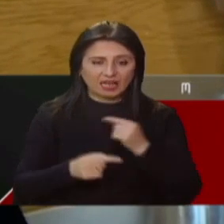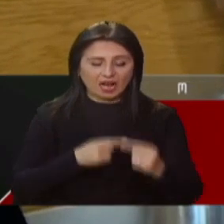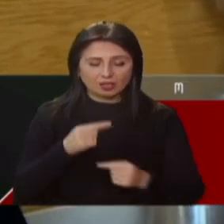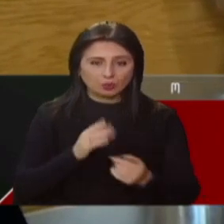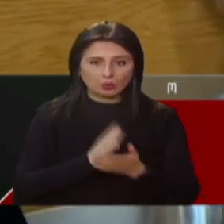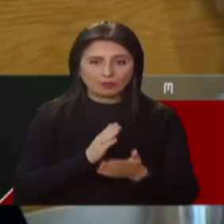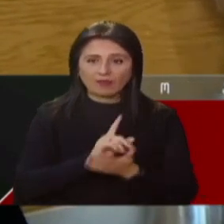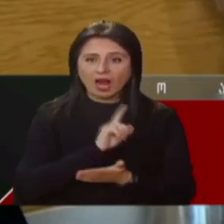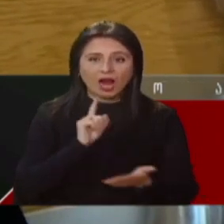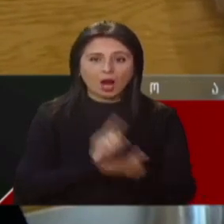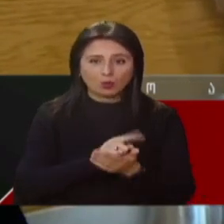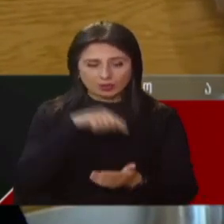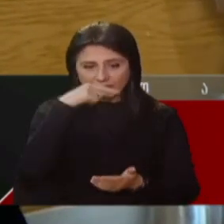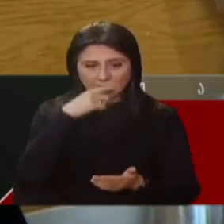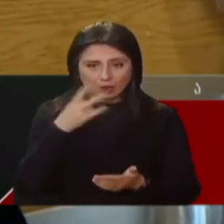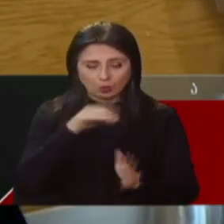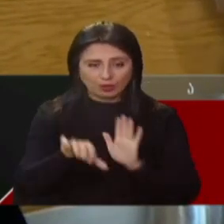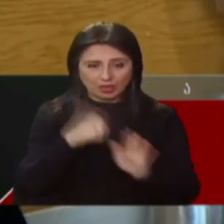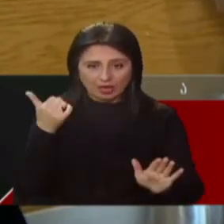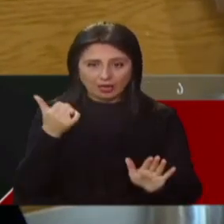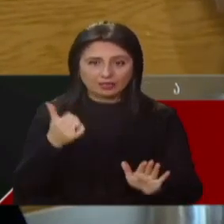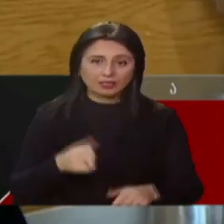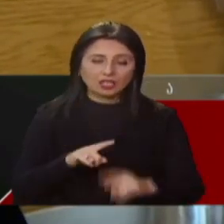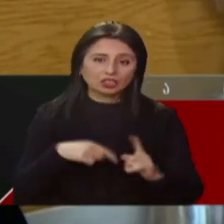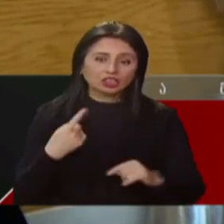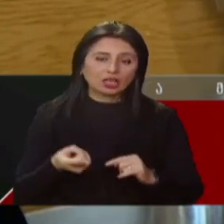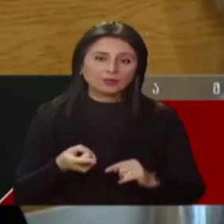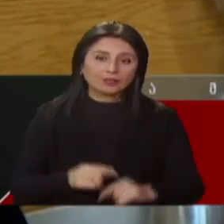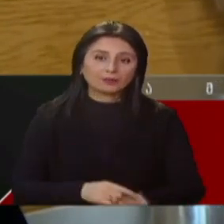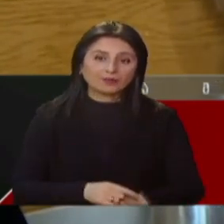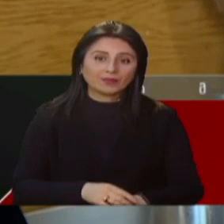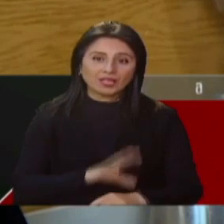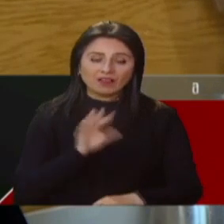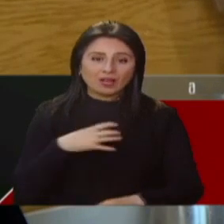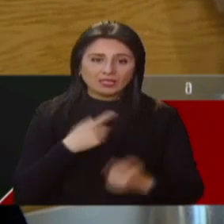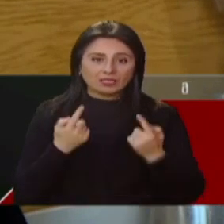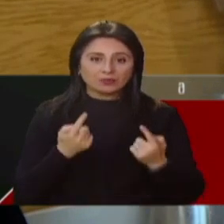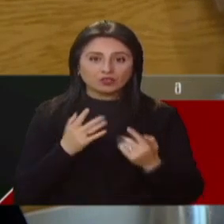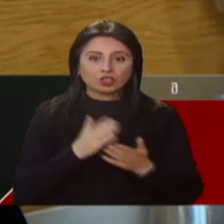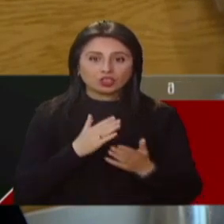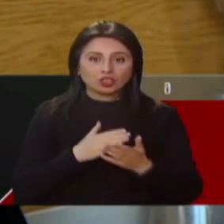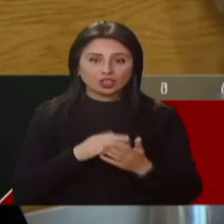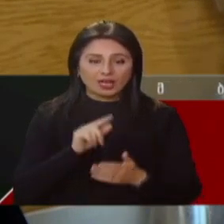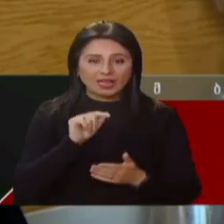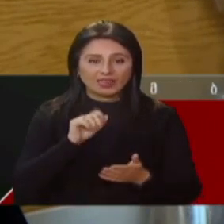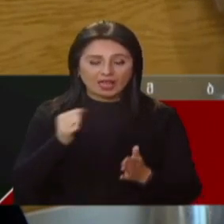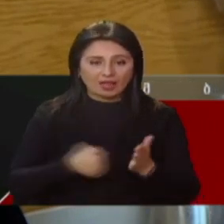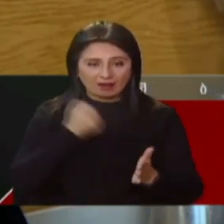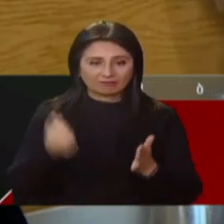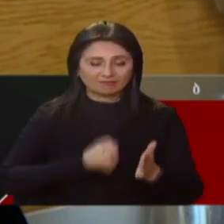არის და აუცილებლად ინდაური უნდა დაიკლას. შემდეგ და ყველაზე მნიშვნელოვანი არის თათარის